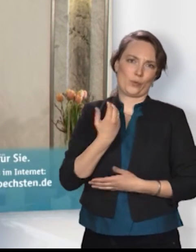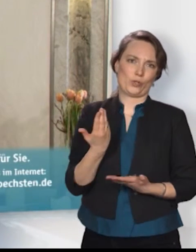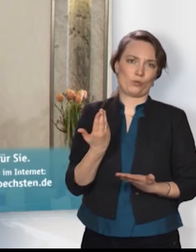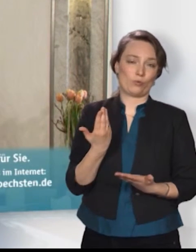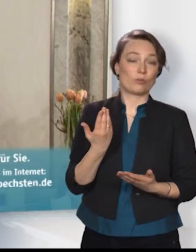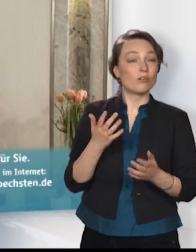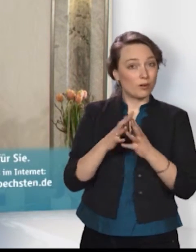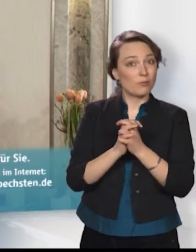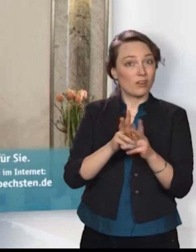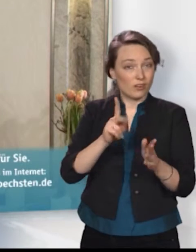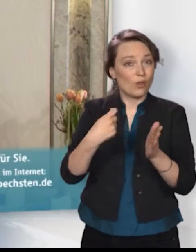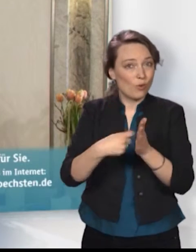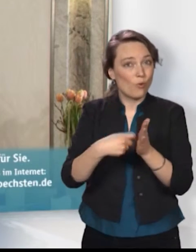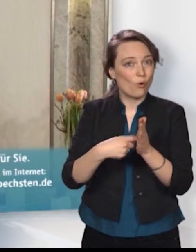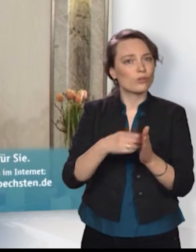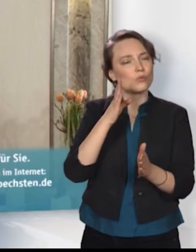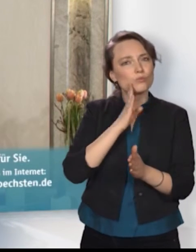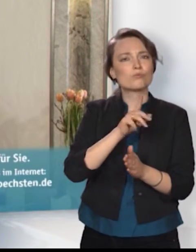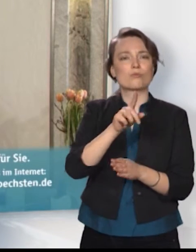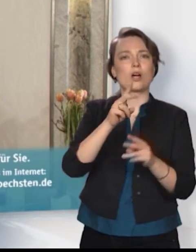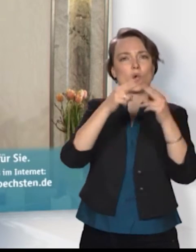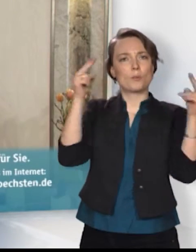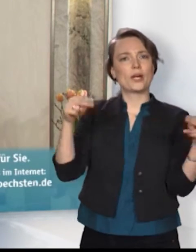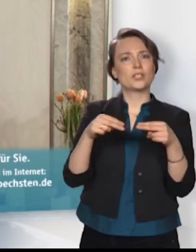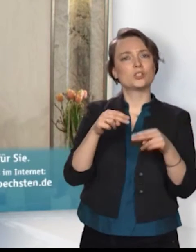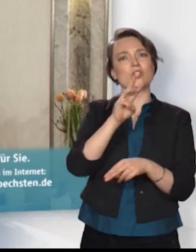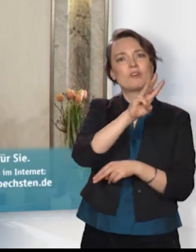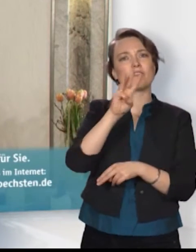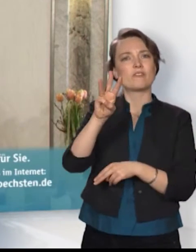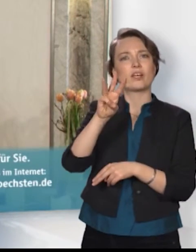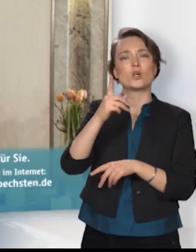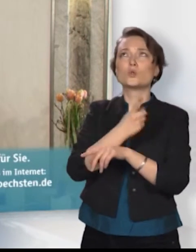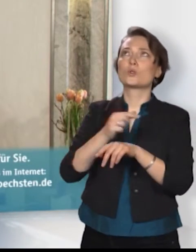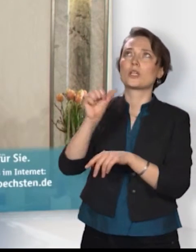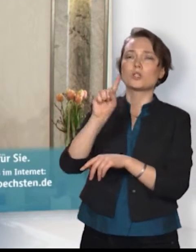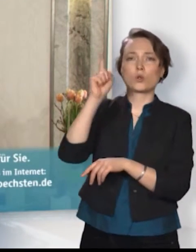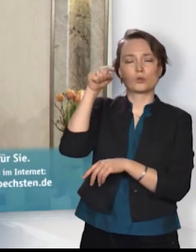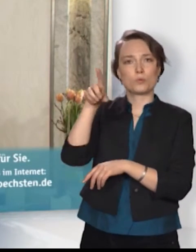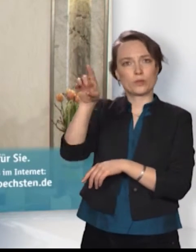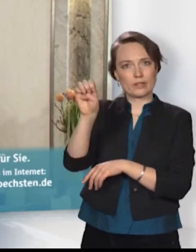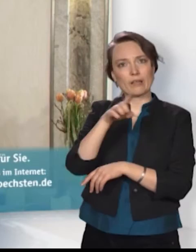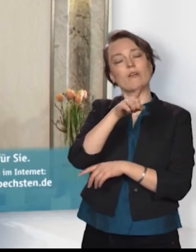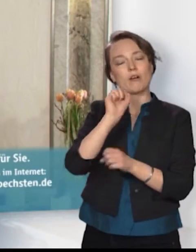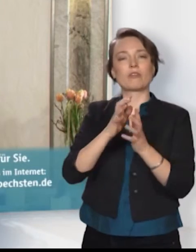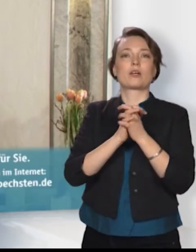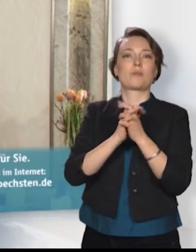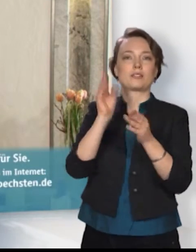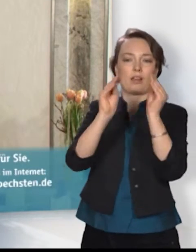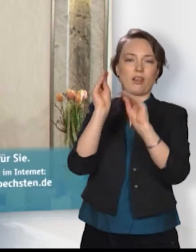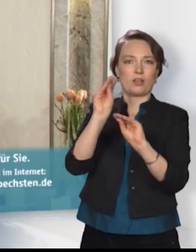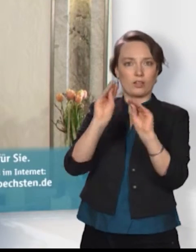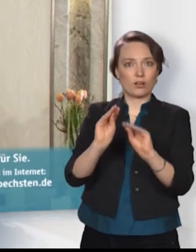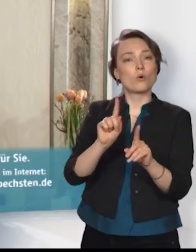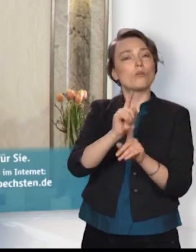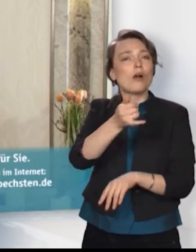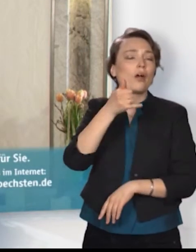Ihre Gebetsanliegen ein unter www.stundedeshoechsten.de oder rufen Sie uns an oder schreiben Sie uns, was Ihnen im Augenblick